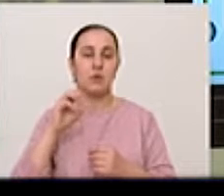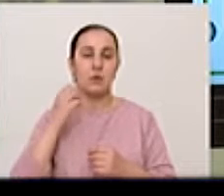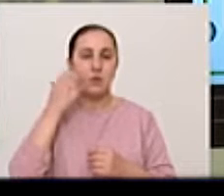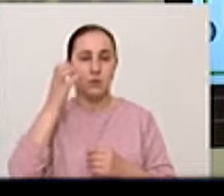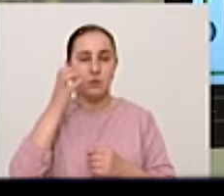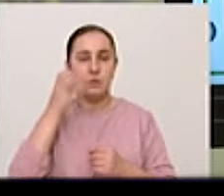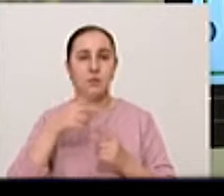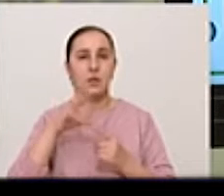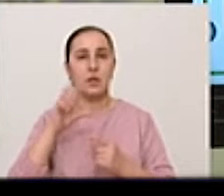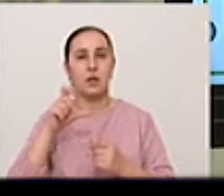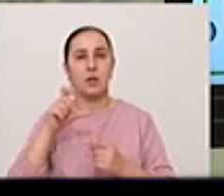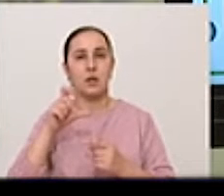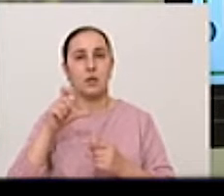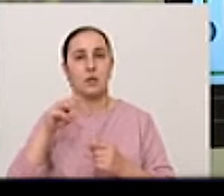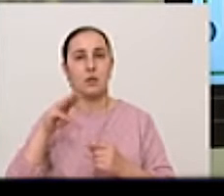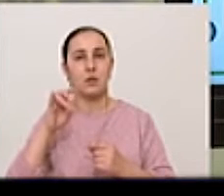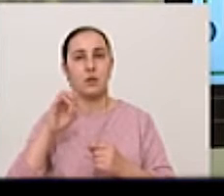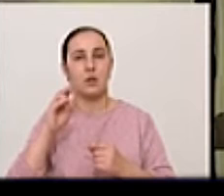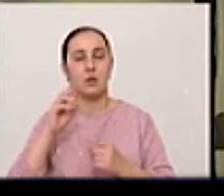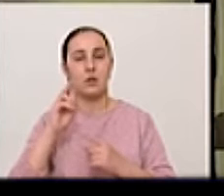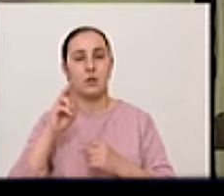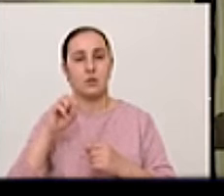qatlam,